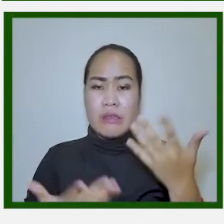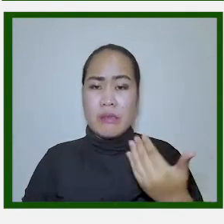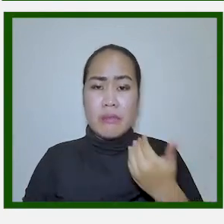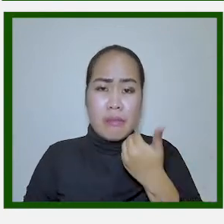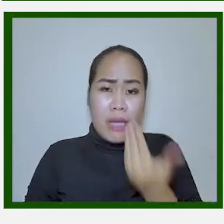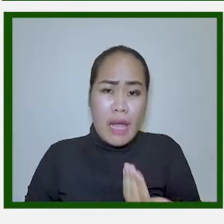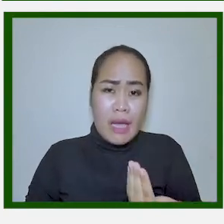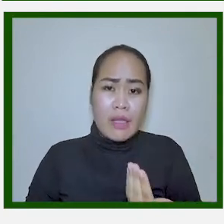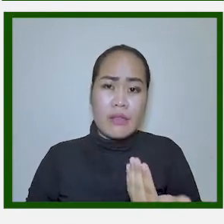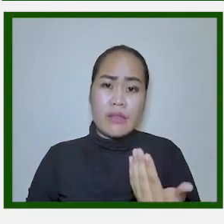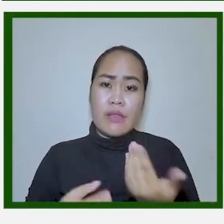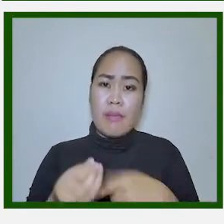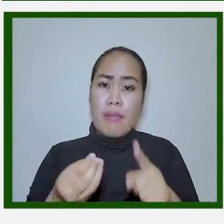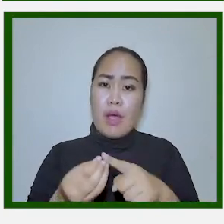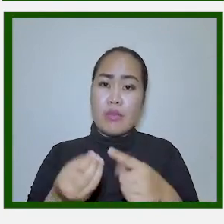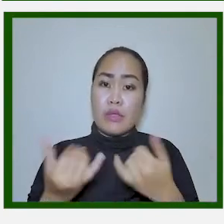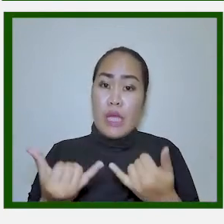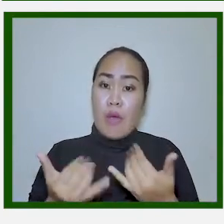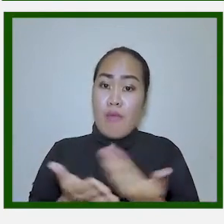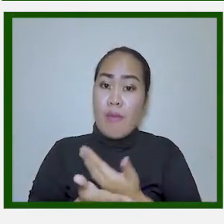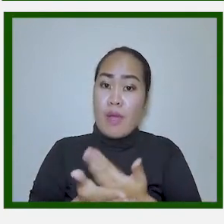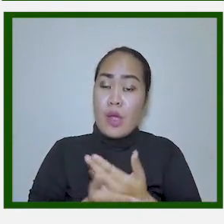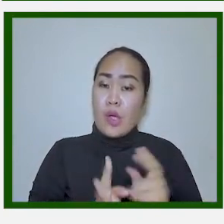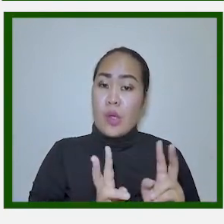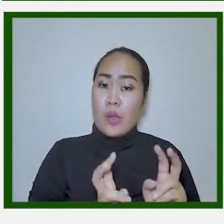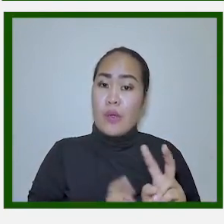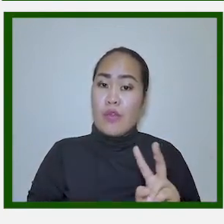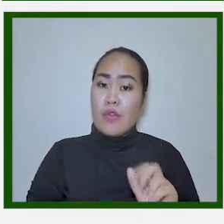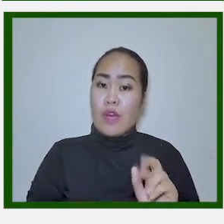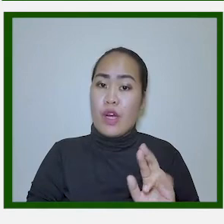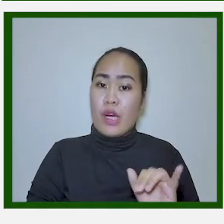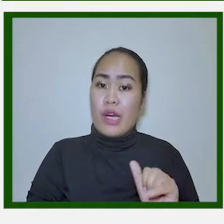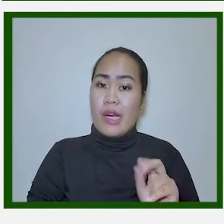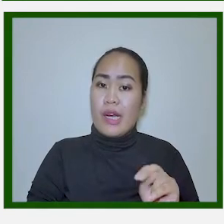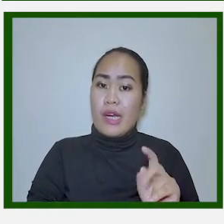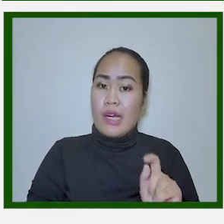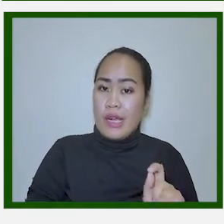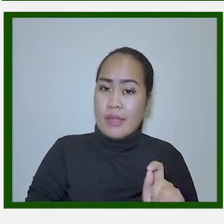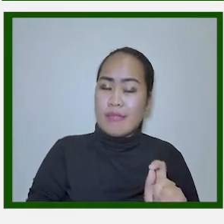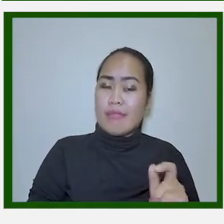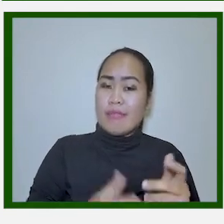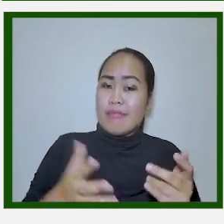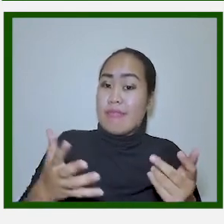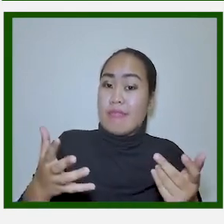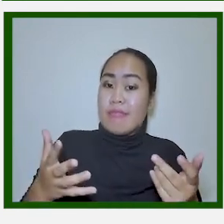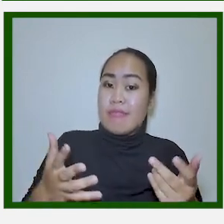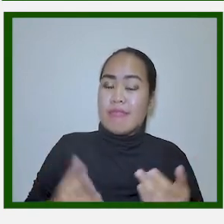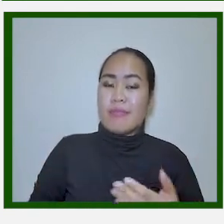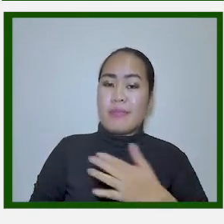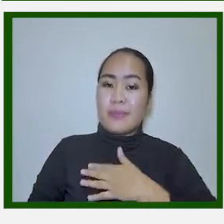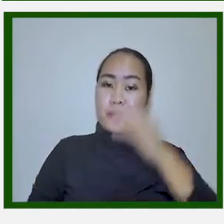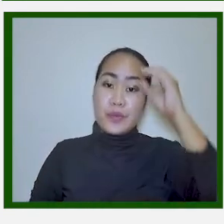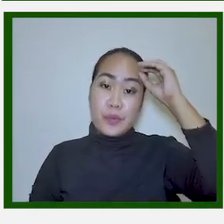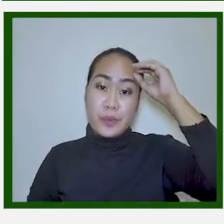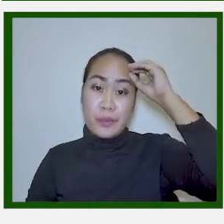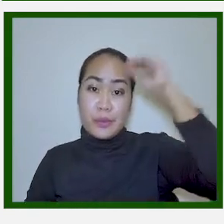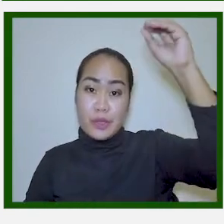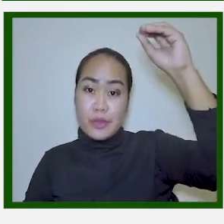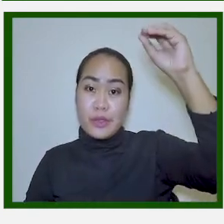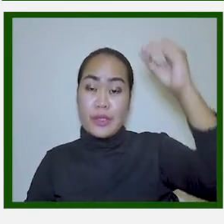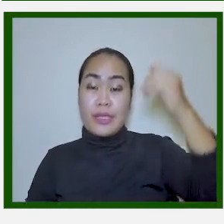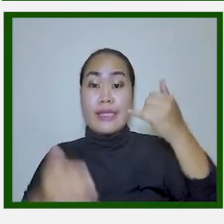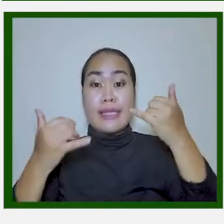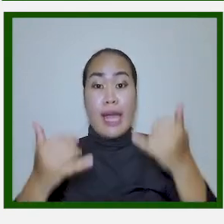variant na ito, ano. So kung sa akin lamang po, ano, ang malls na pupuno, 'di ba? Wag ho